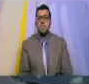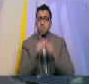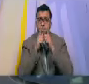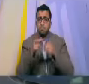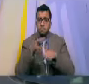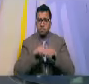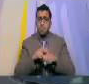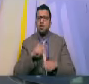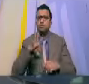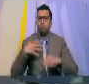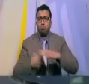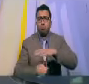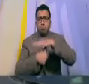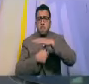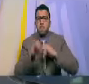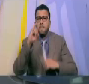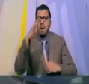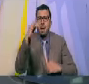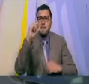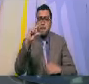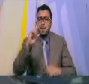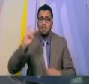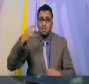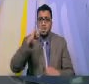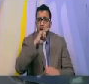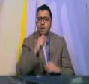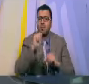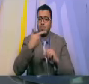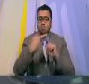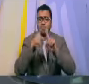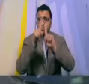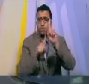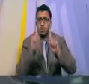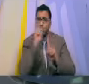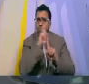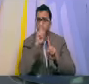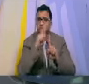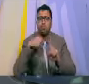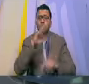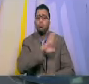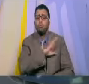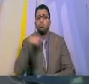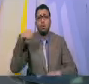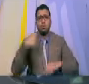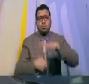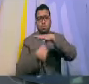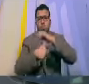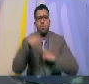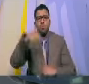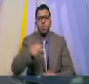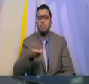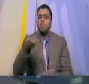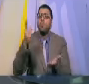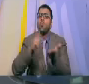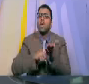من جهه اخرى قدم صاحب السمو الشيخ محمد بن زايد ال نهيان ولي عهد ابو ظبي نائب القائد الاعلى للقوات المسلحه اليوم